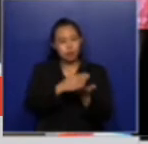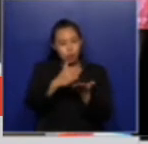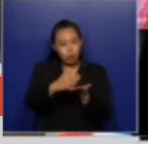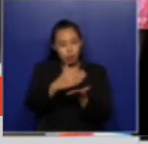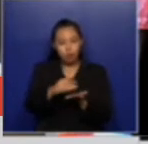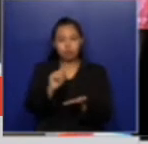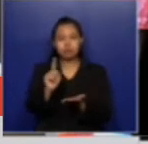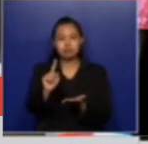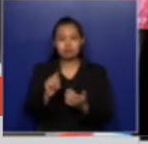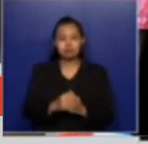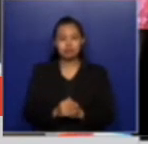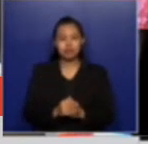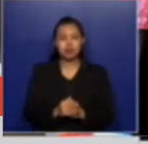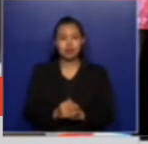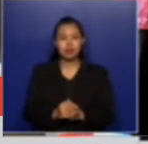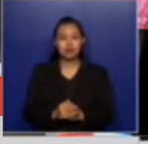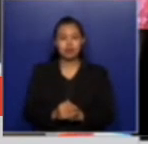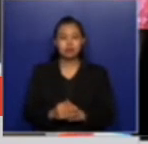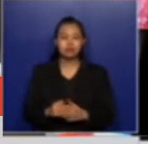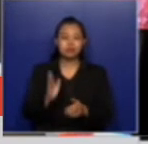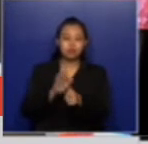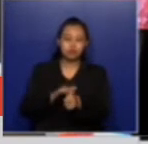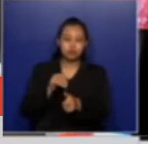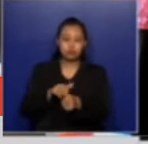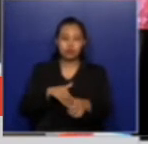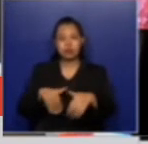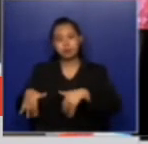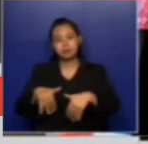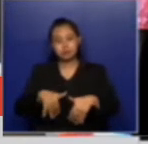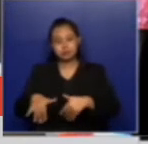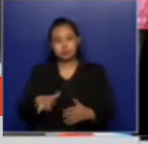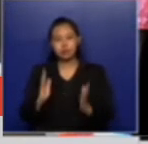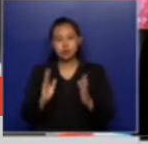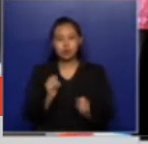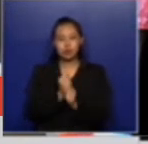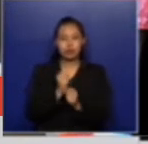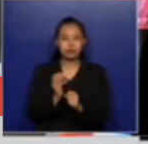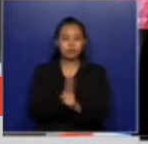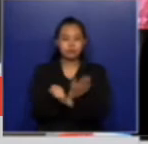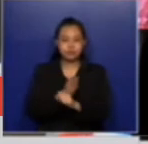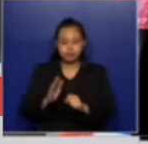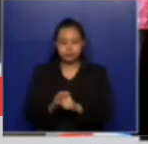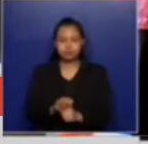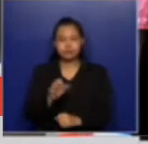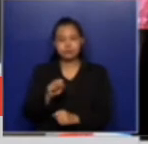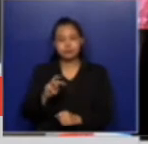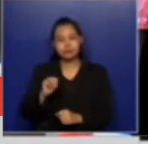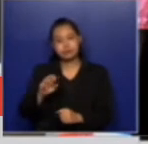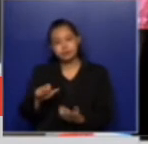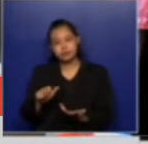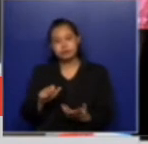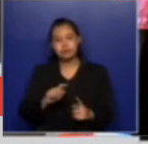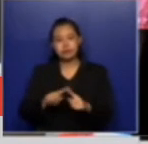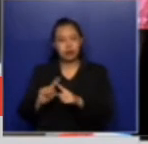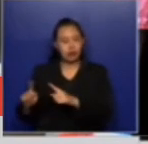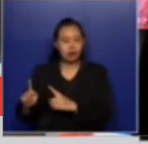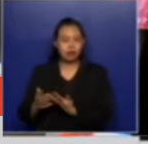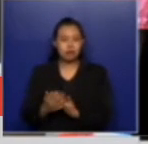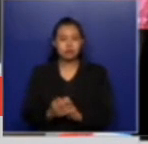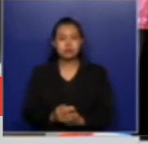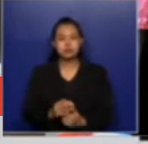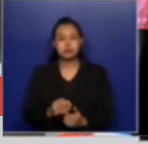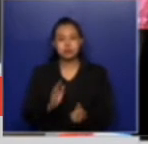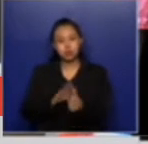ผมสงสารพี่น้องวันนี้ครับพี่น้องประชาชนโดยเฉพาะนักธุรกิจหรือพี่น้องทั่วๆไปก็ดีผมเชื่อว่าจาก